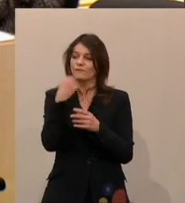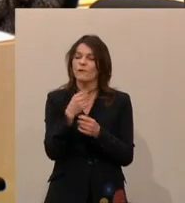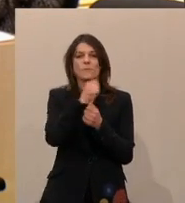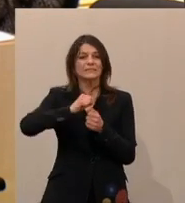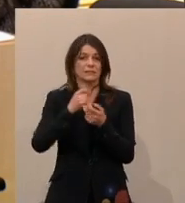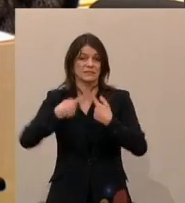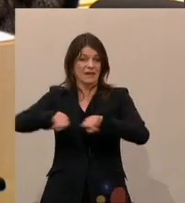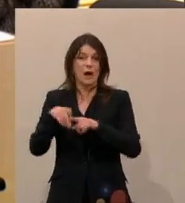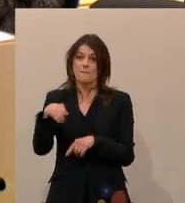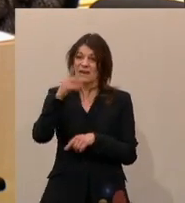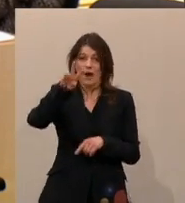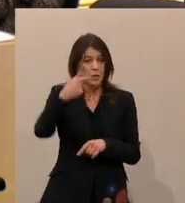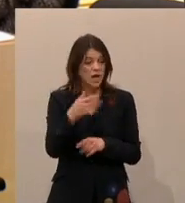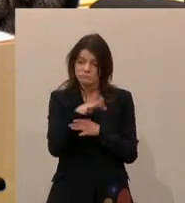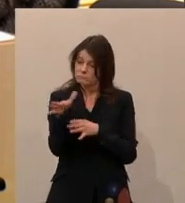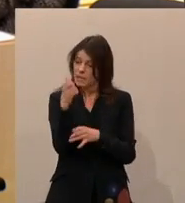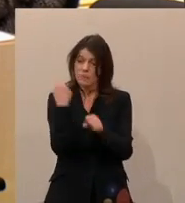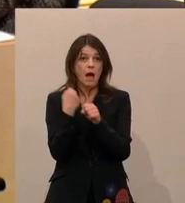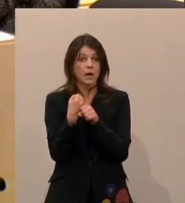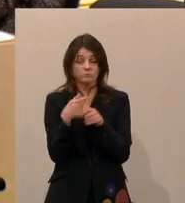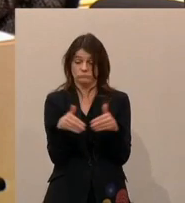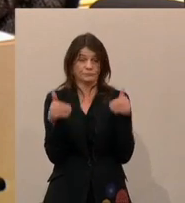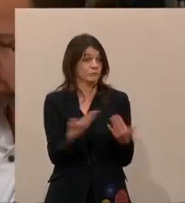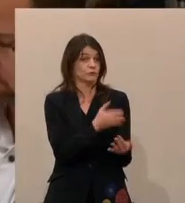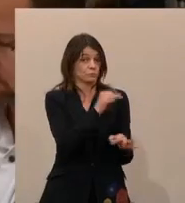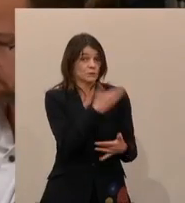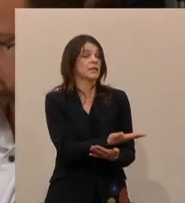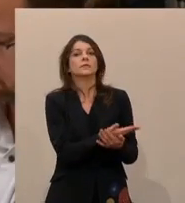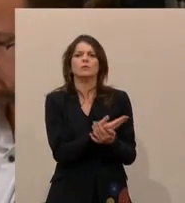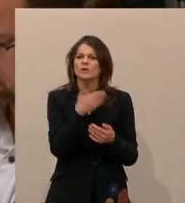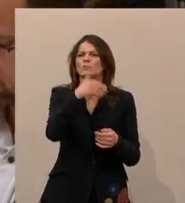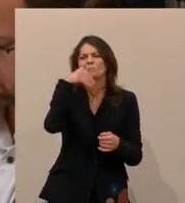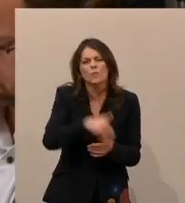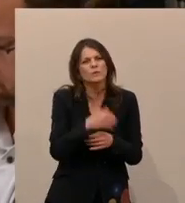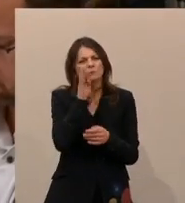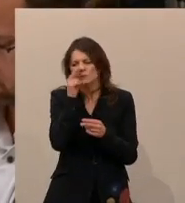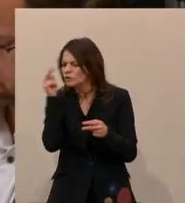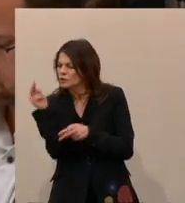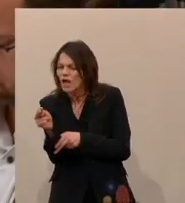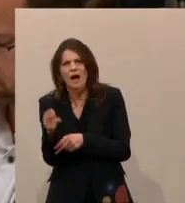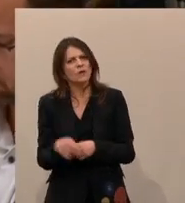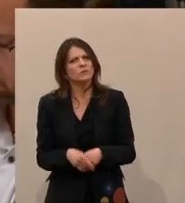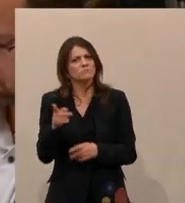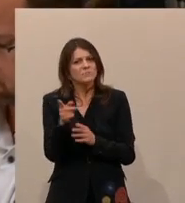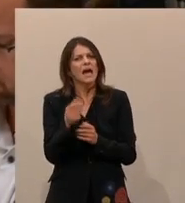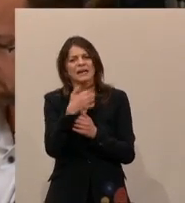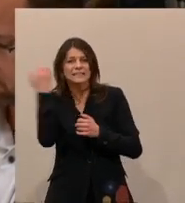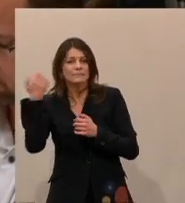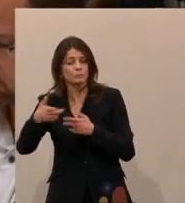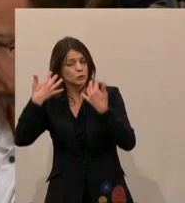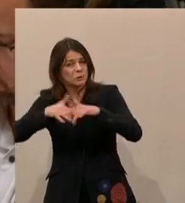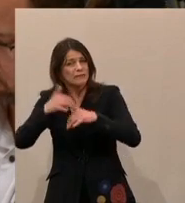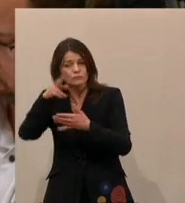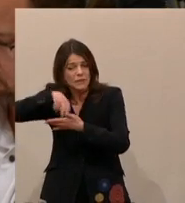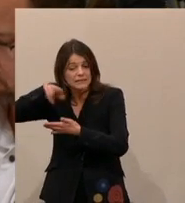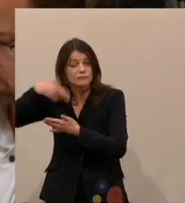im BVT und allen Ihren Mitarbeitern widerspricht. Sie müssten halt auch einmal einen Blick in den Extremismusbericht werfen.